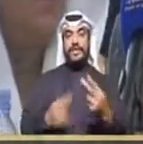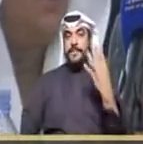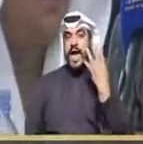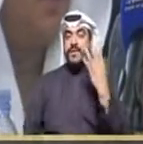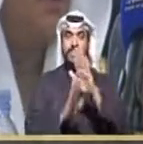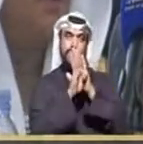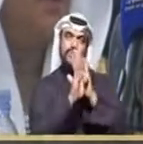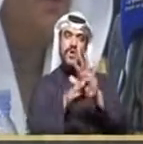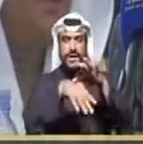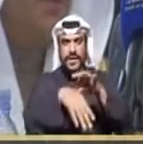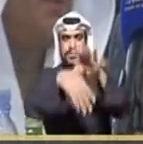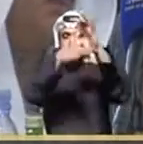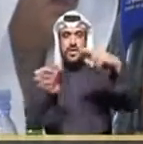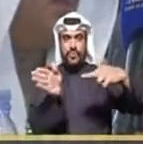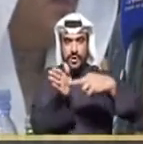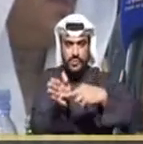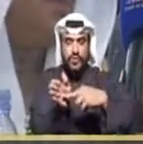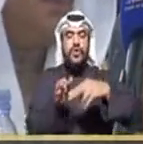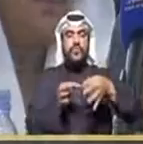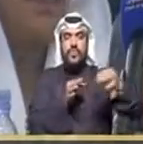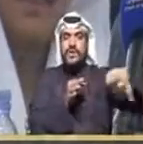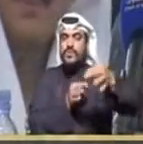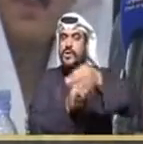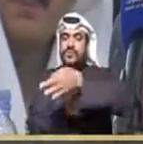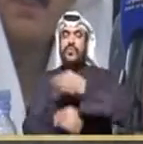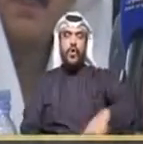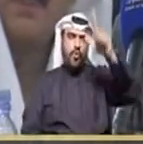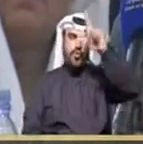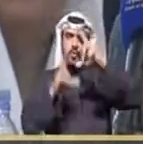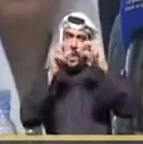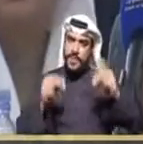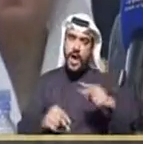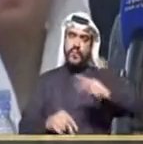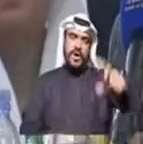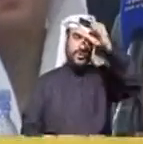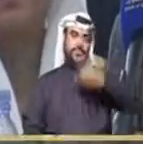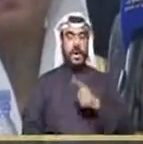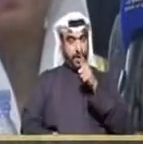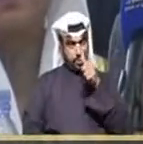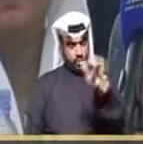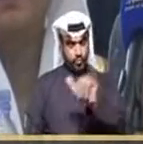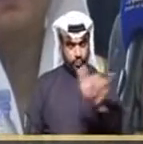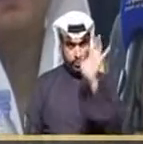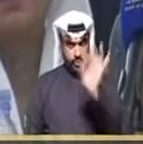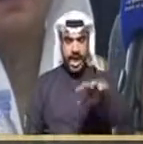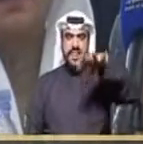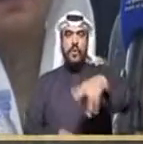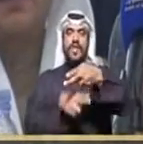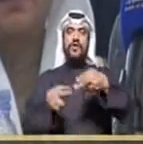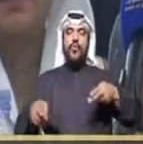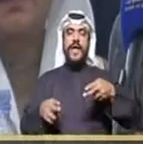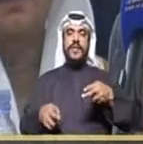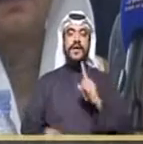الأوضاع الإنسانية في سوريا والإقليم المجاور، أود الإشارة إلى أن دولة